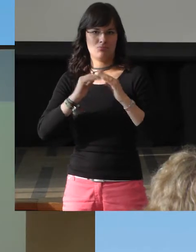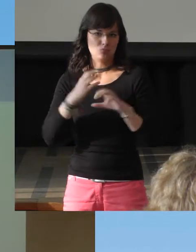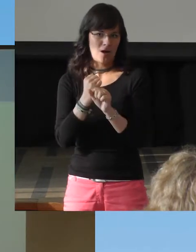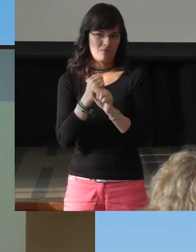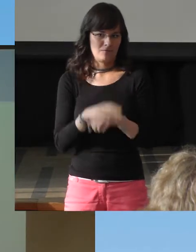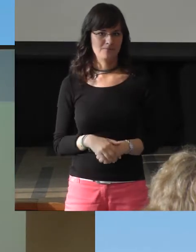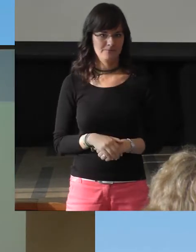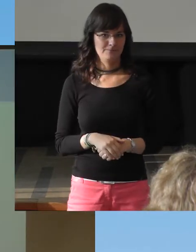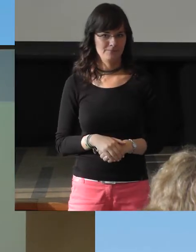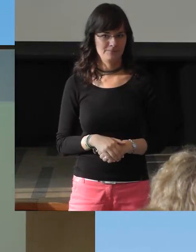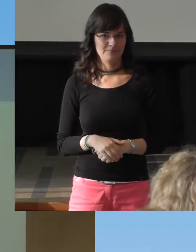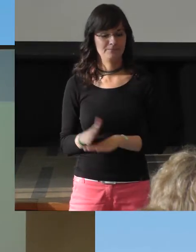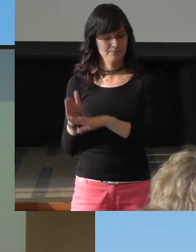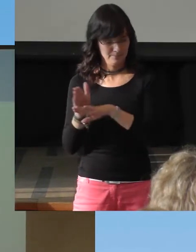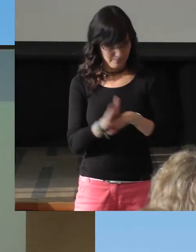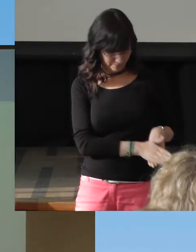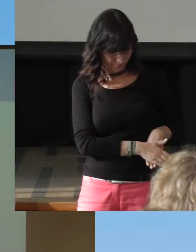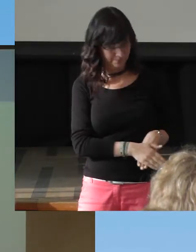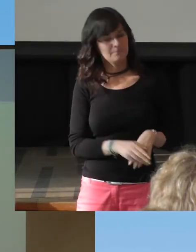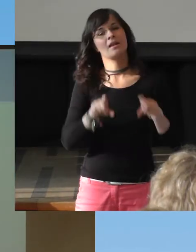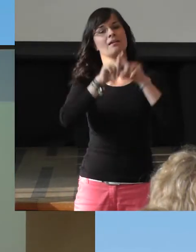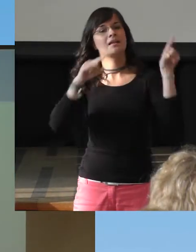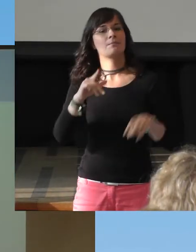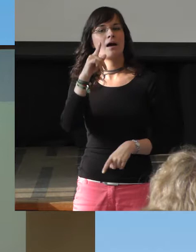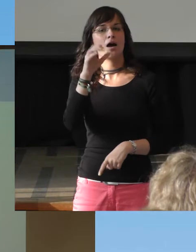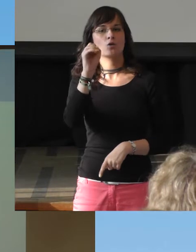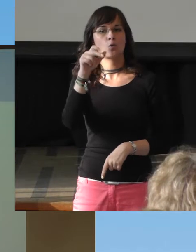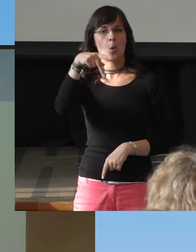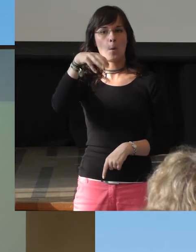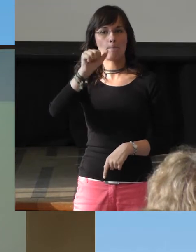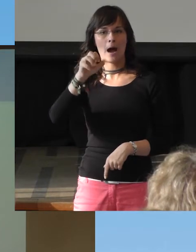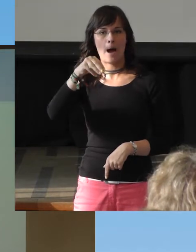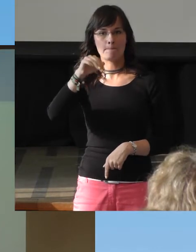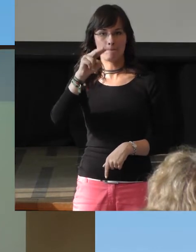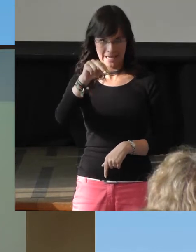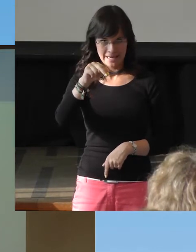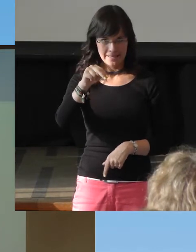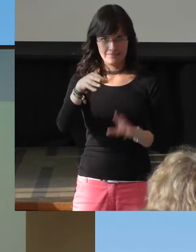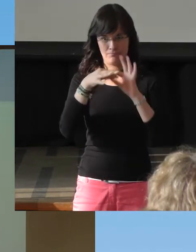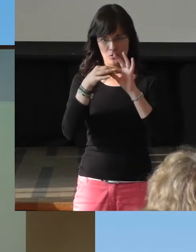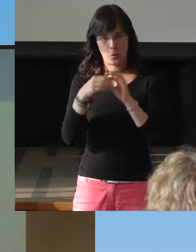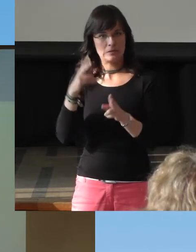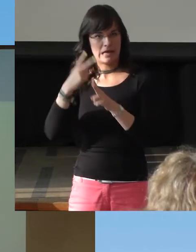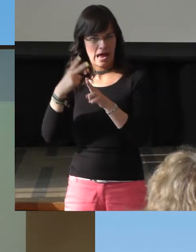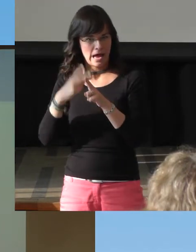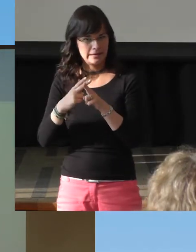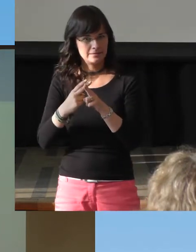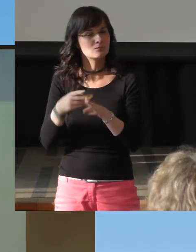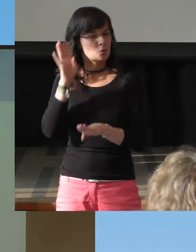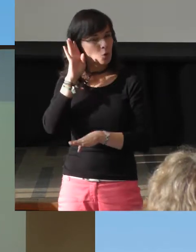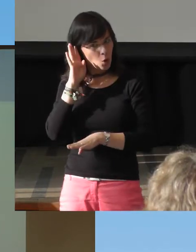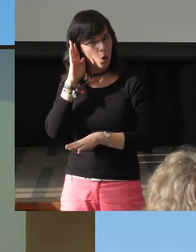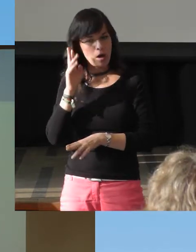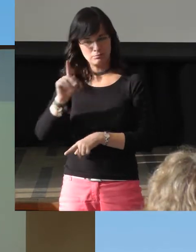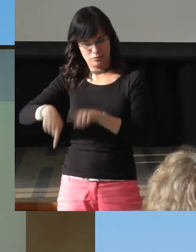So, und dann kommt noch das Thema Dopamin und Eisen, denn Sie wissen ja vielleicht, dass RLS auch mit Parkinson-Medikamenten behandelt wird,